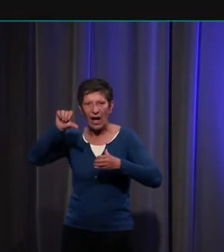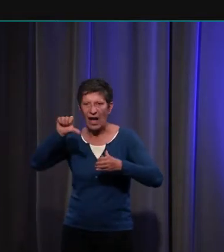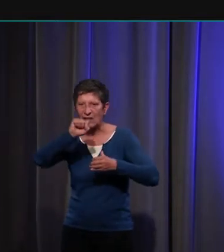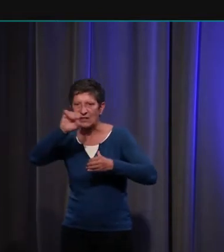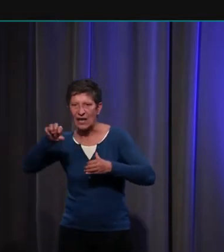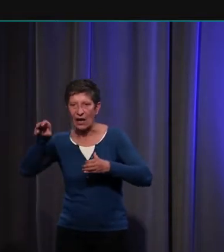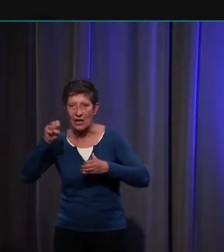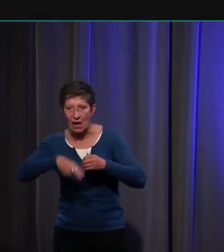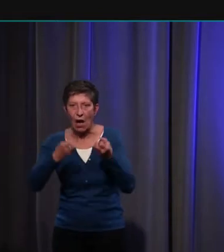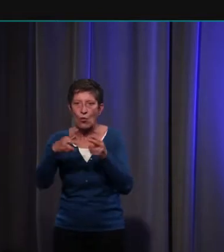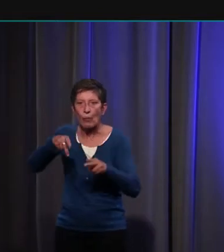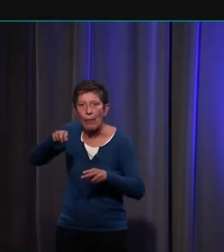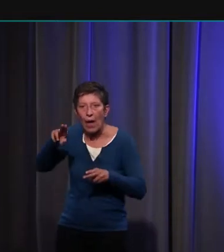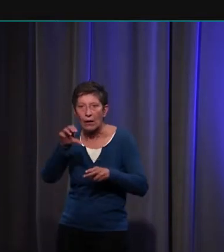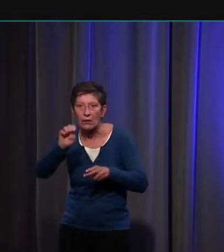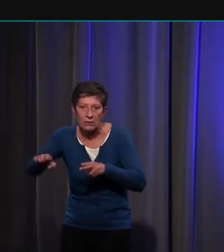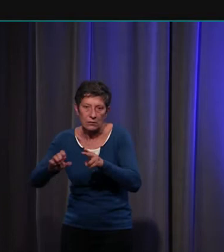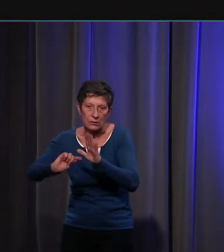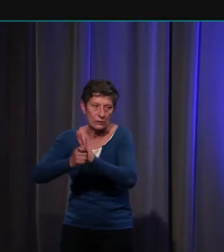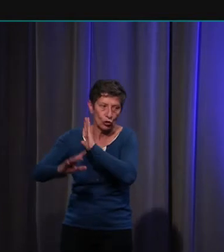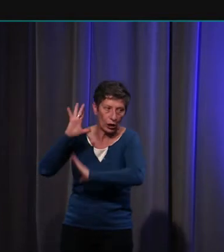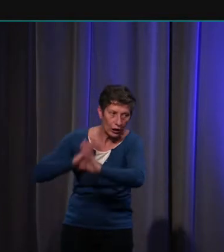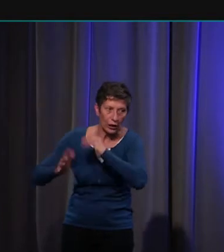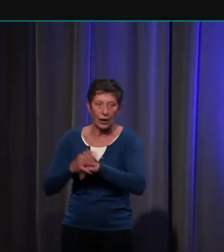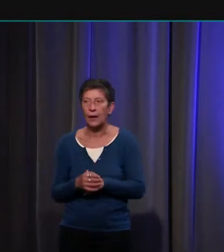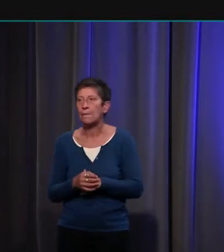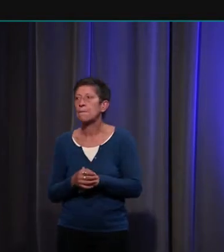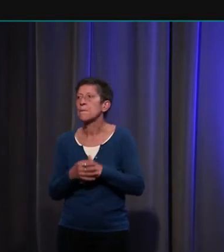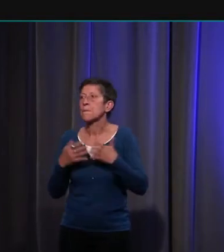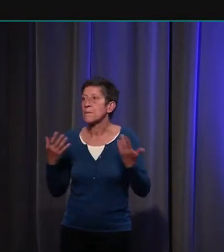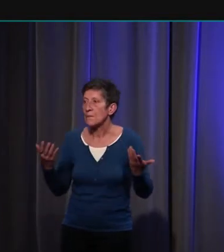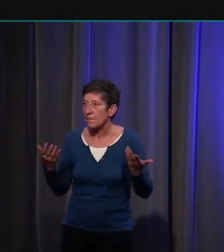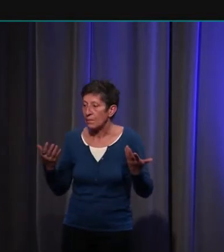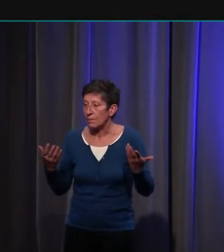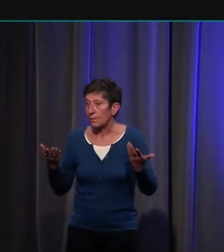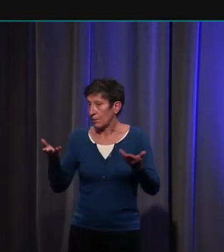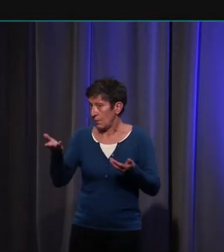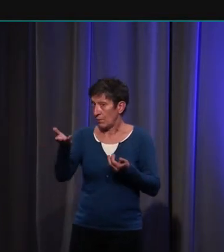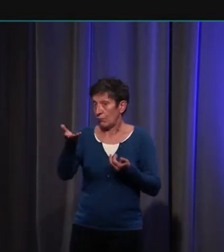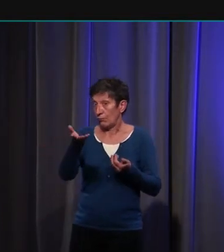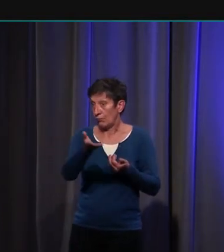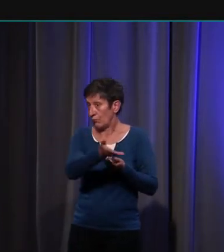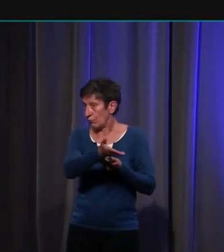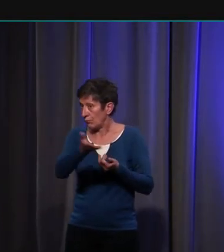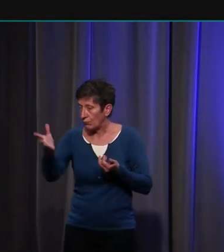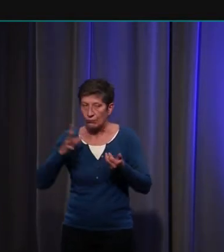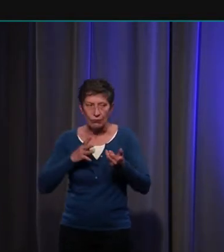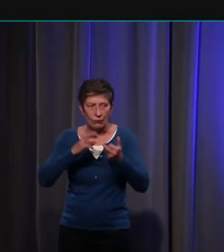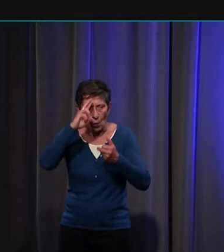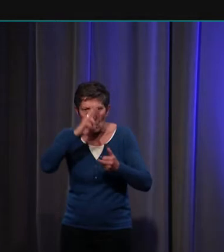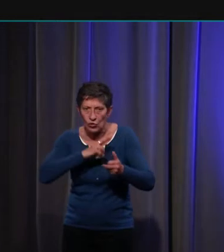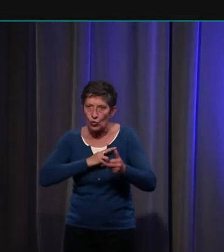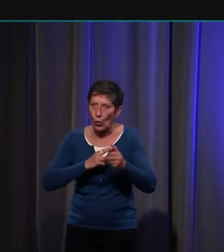perses de l'antiquité donc les avait aussi une liturgie particulière